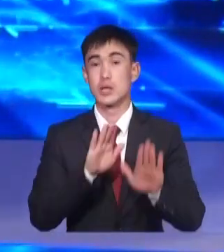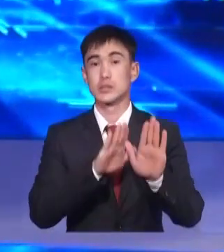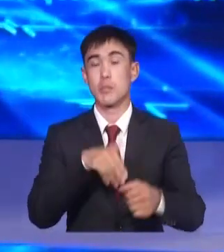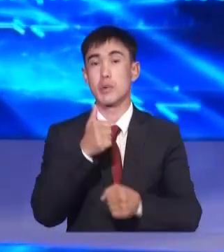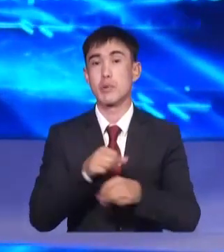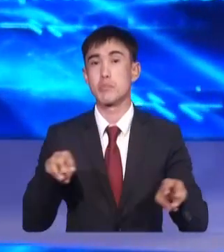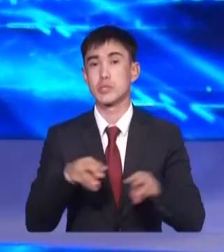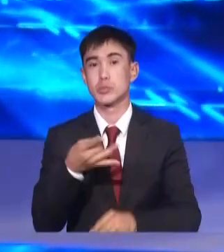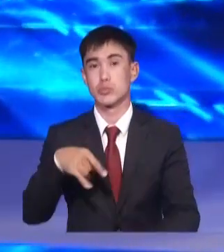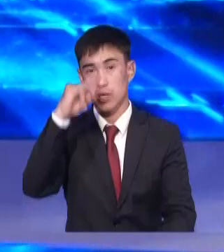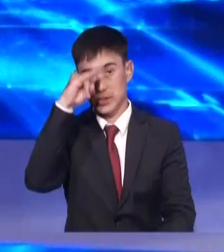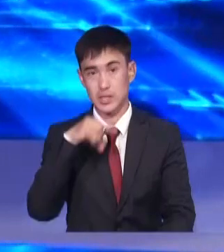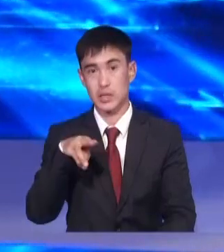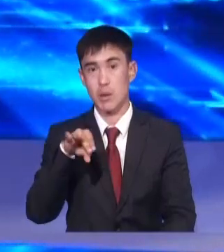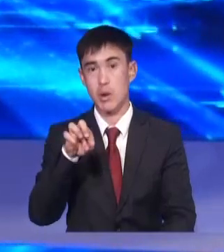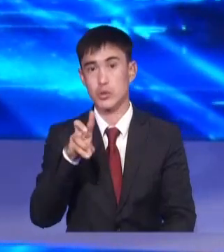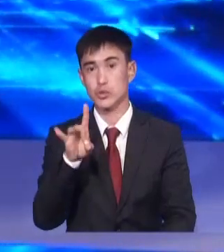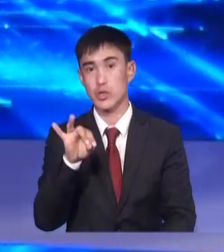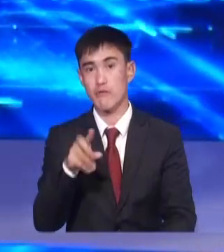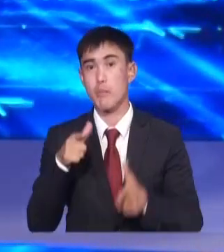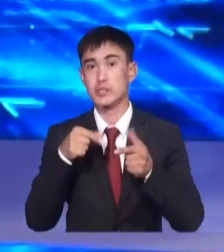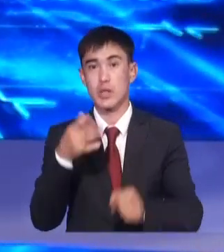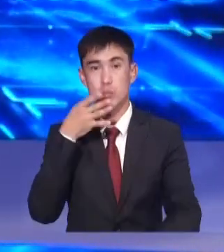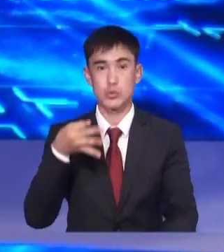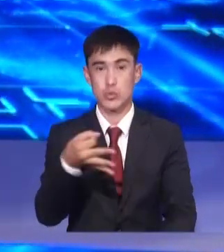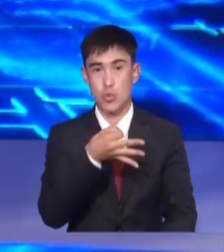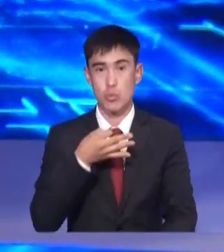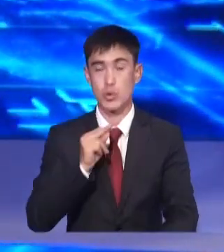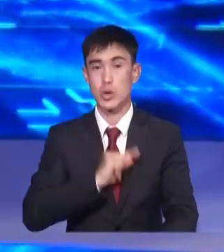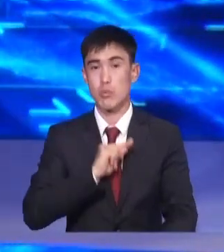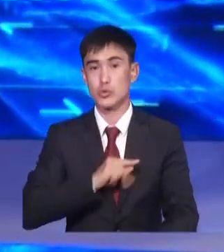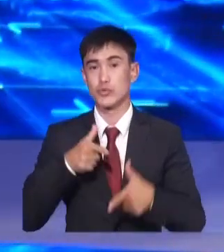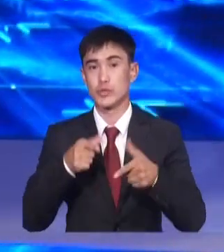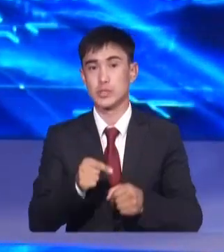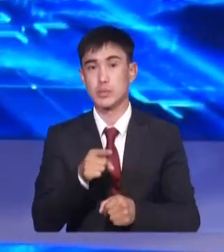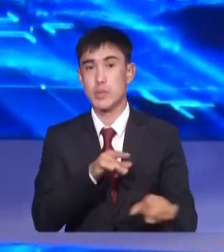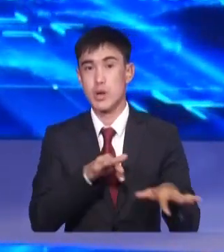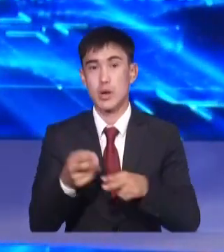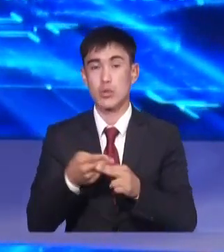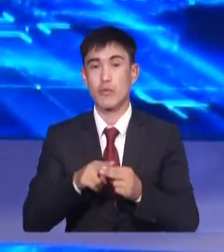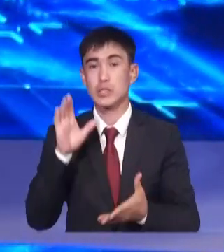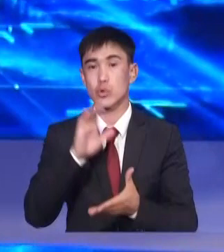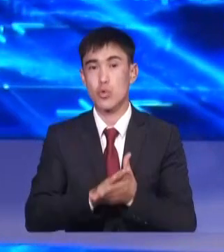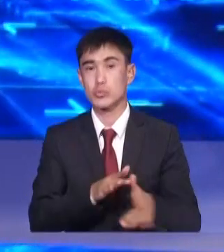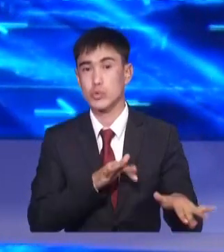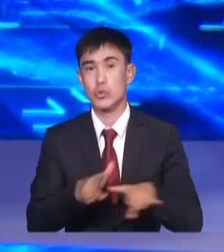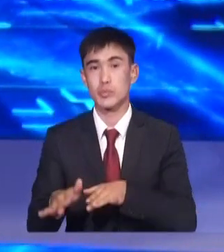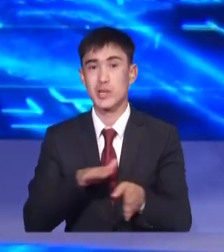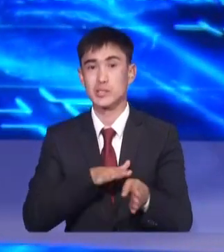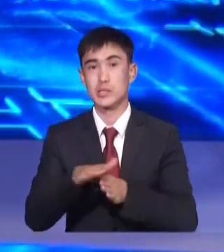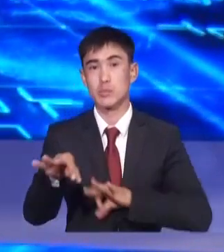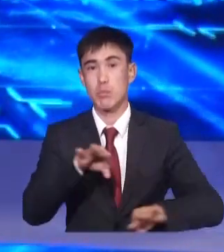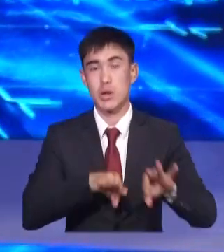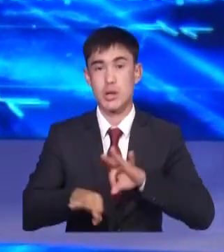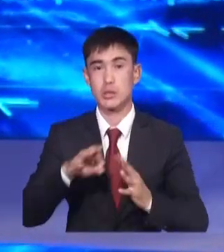Заместитель премьер-министра Республики Казахстан Тамара Дүйсенова посетила Алматинскую область с рабочим визитом, в рамках которого